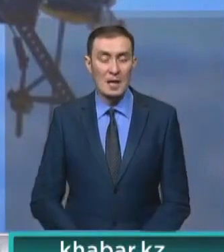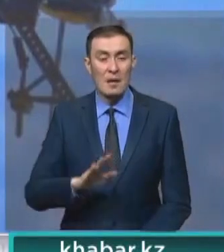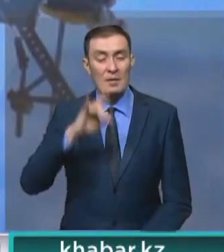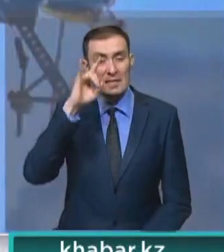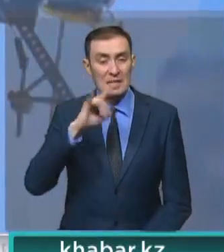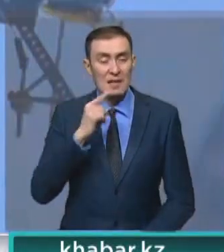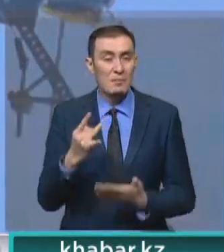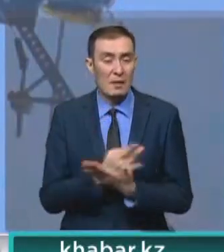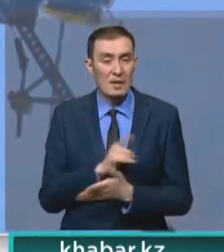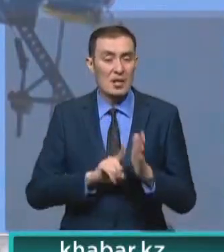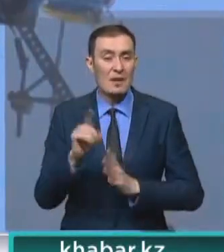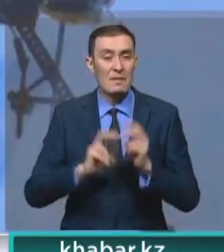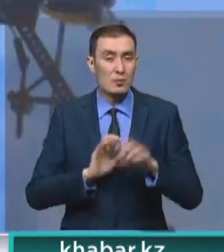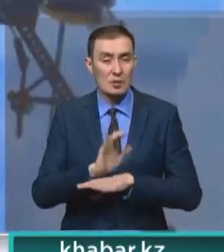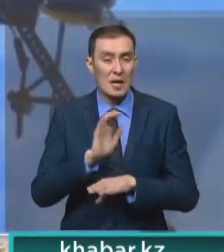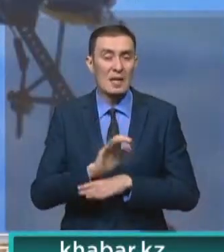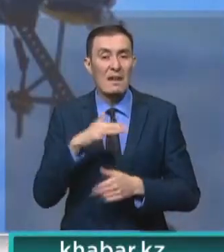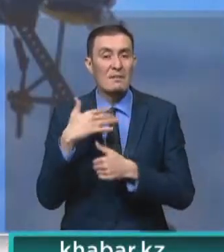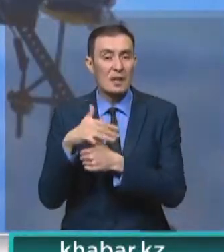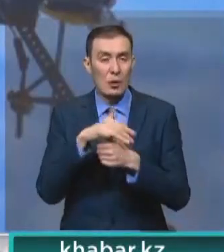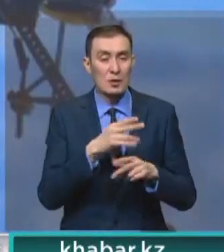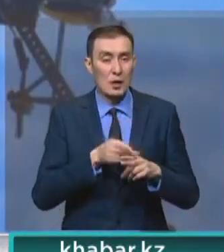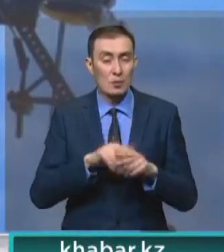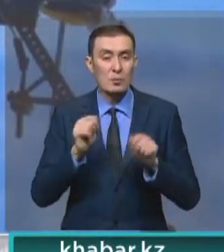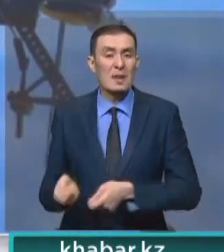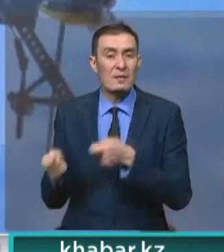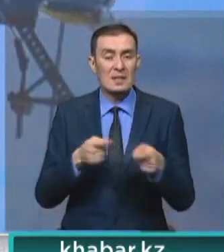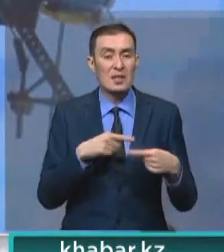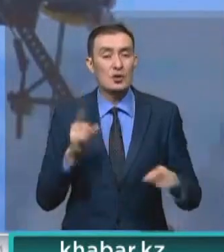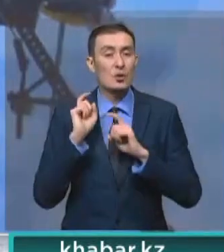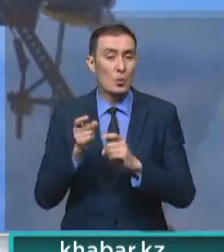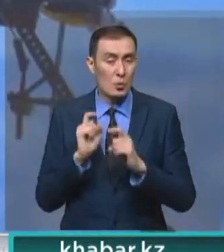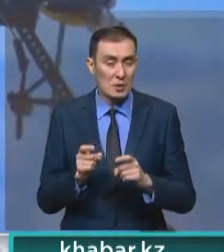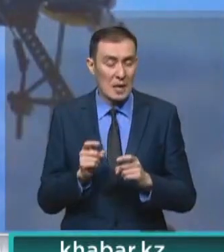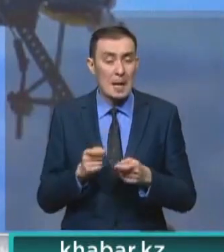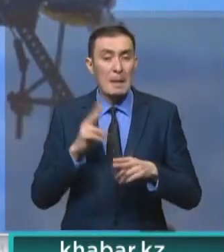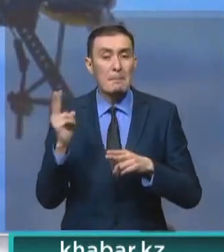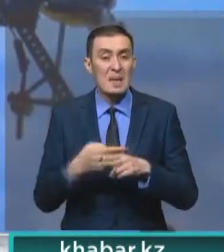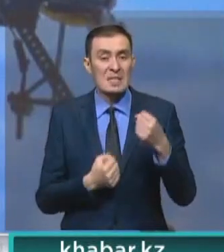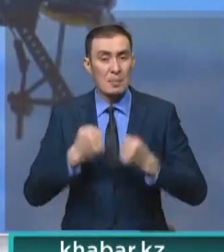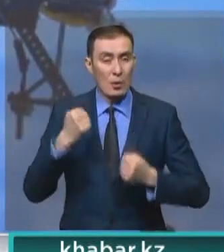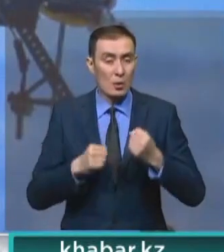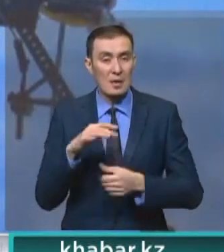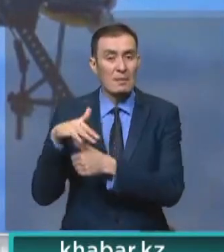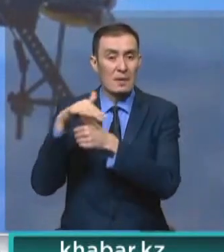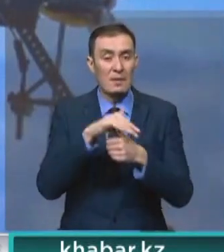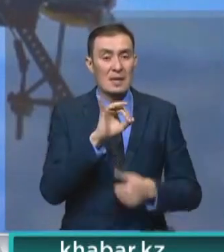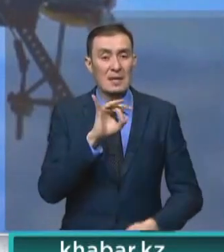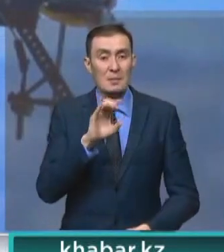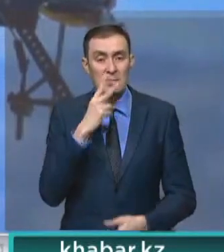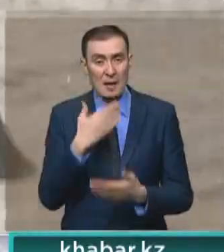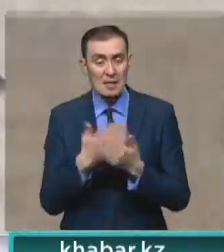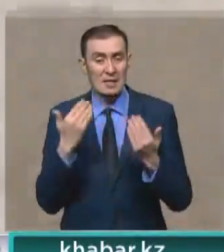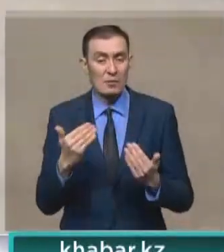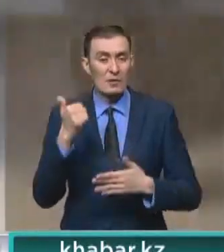В Казахстане впервые начали производить дроны-вертолеты, способные перевозить различные грузы. Беспилотные летательные аппараты «Ирбис» были